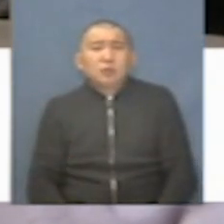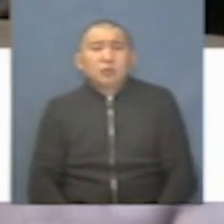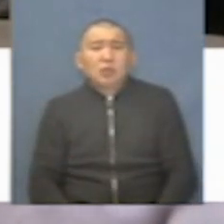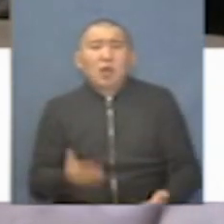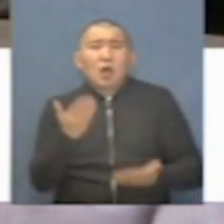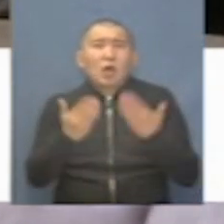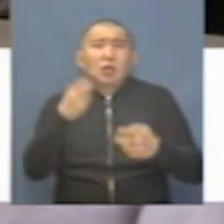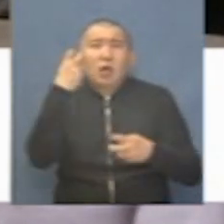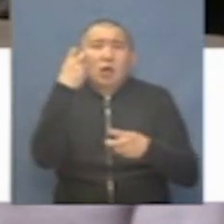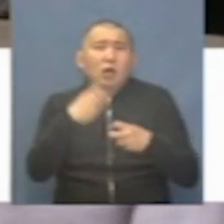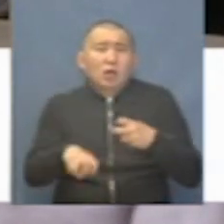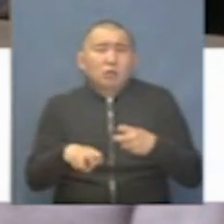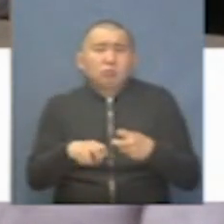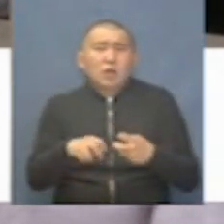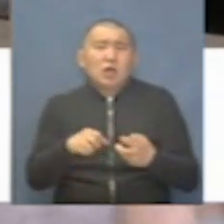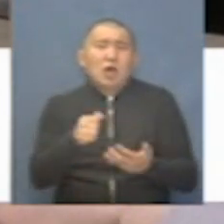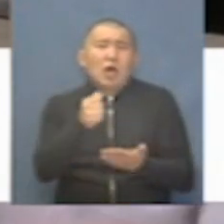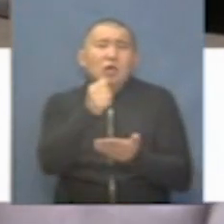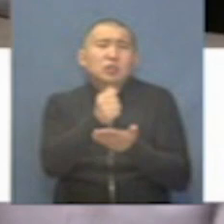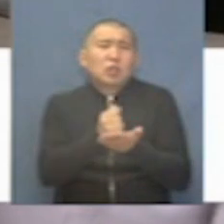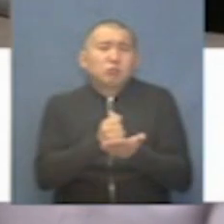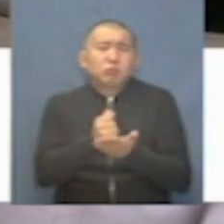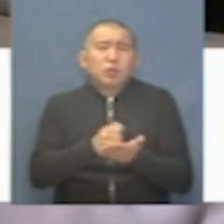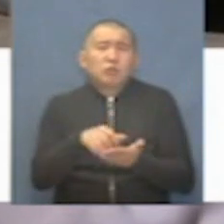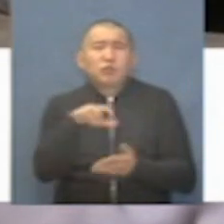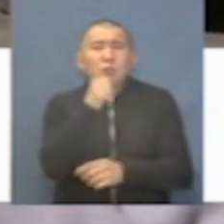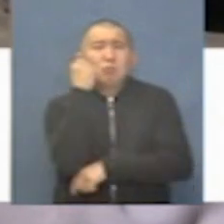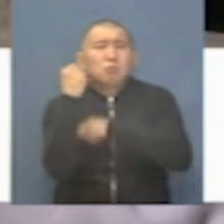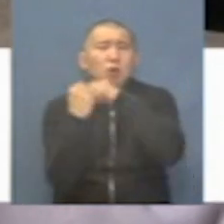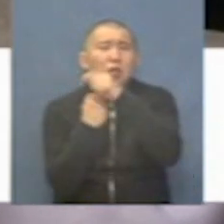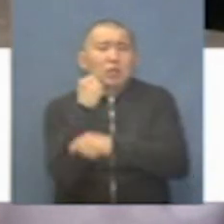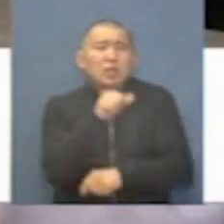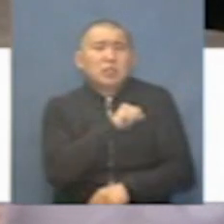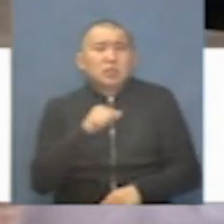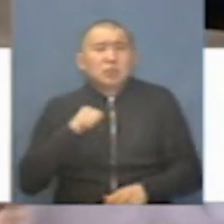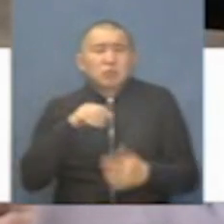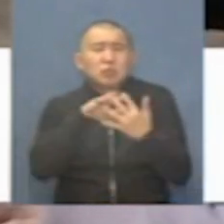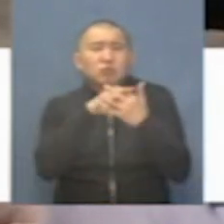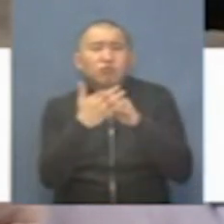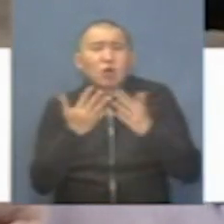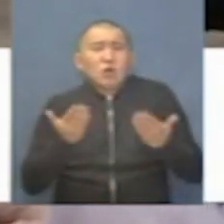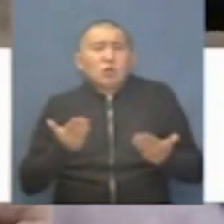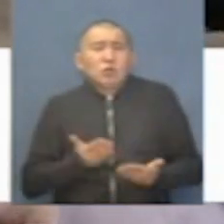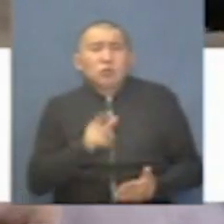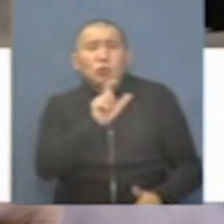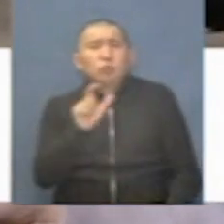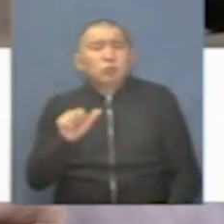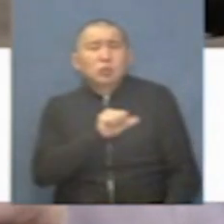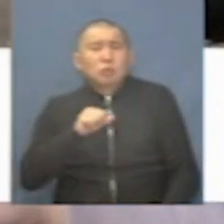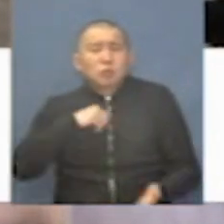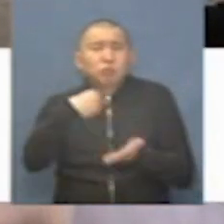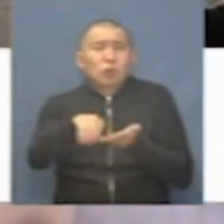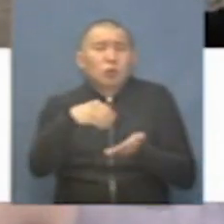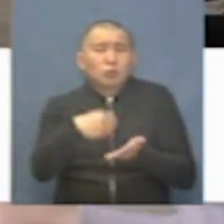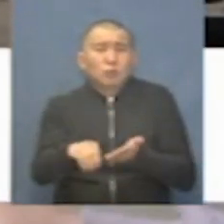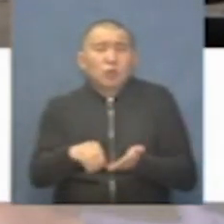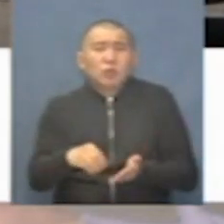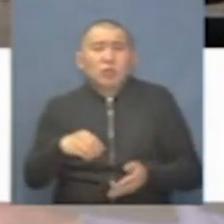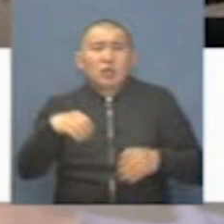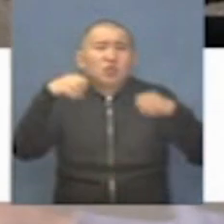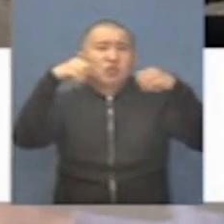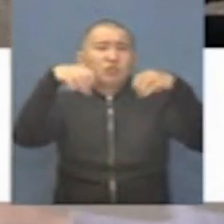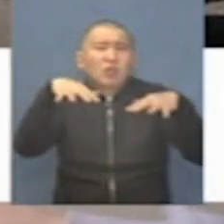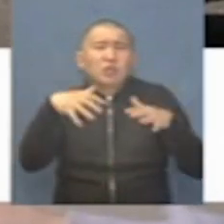жоқ, тұрғындар өздері қоса іздейді. Мына шеткі тұратын үйлерде даже жетпейді,